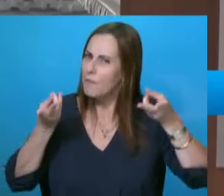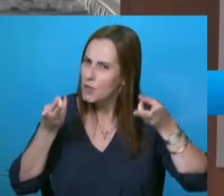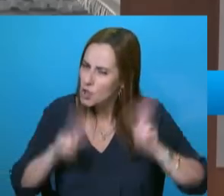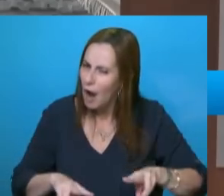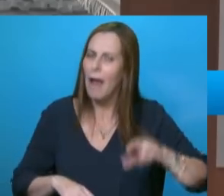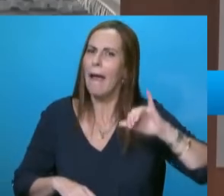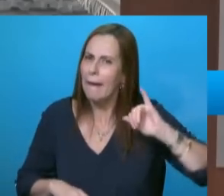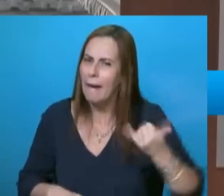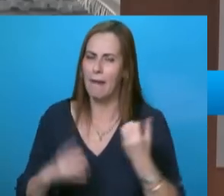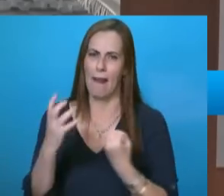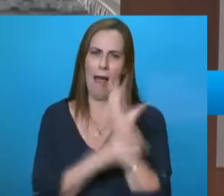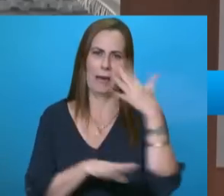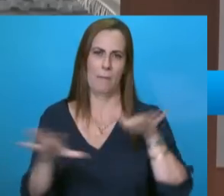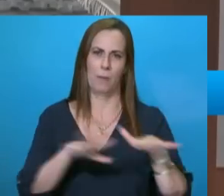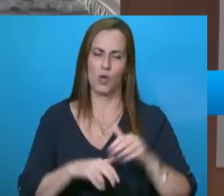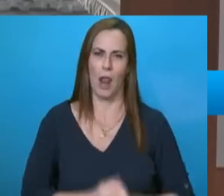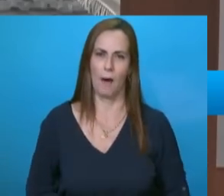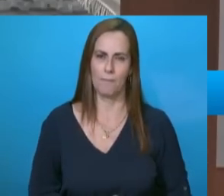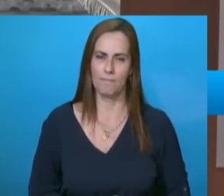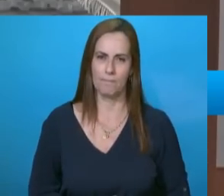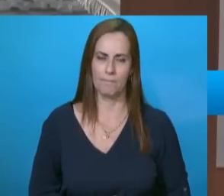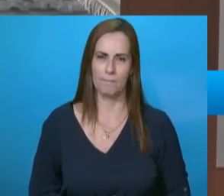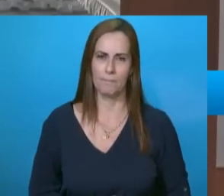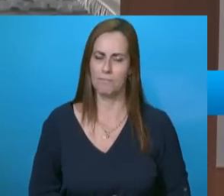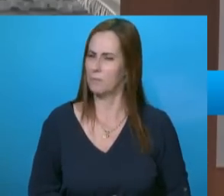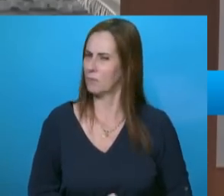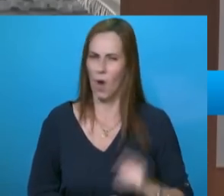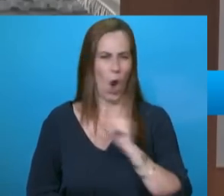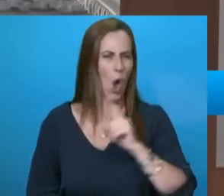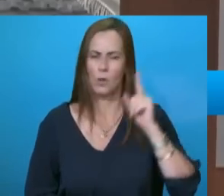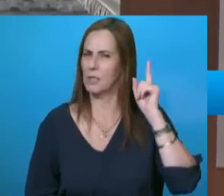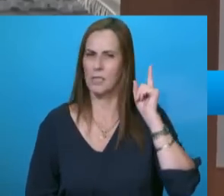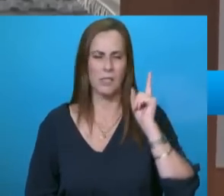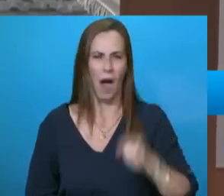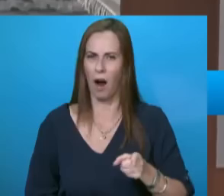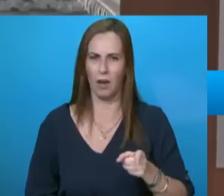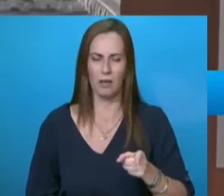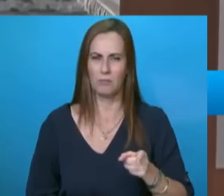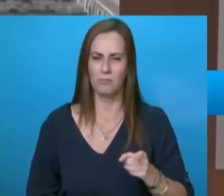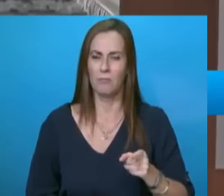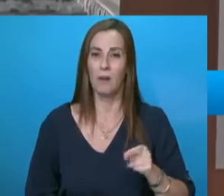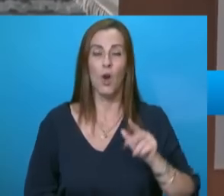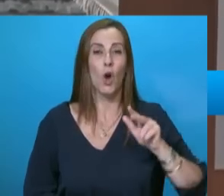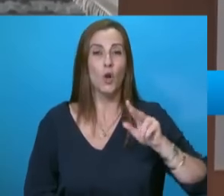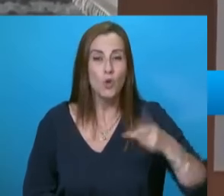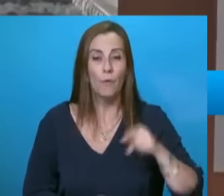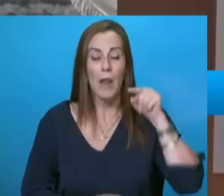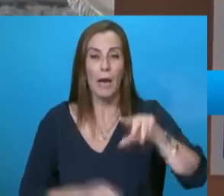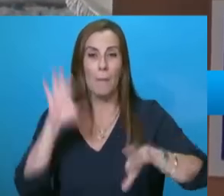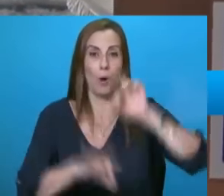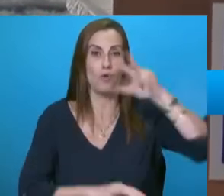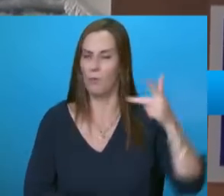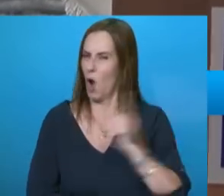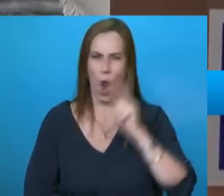להקים ממשלה. אין שום הצדקה לכפיית מערכת בחירות נוספת,